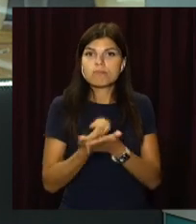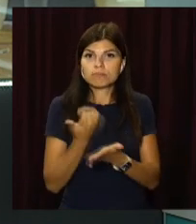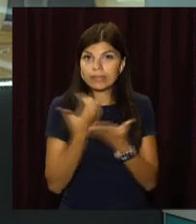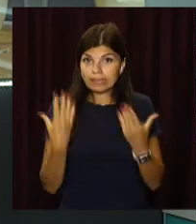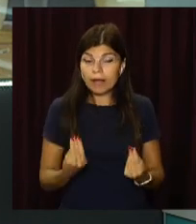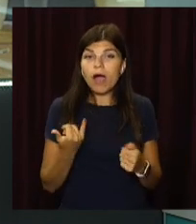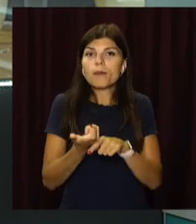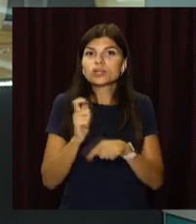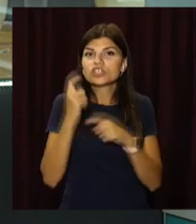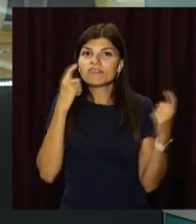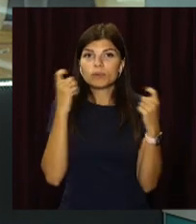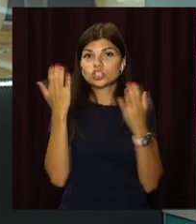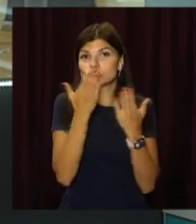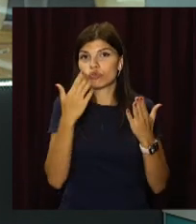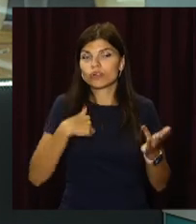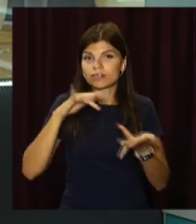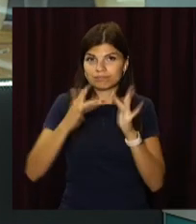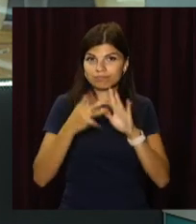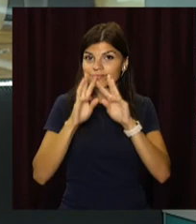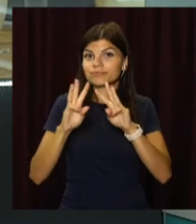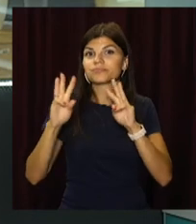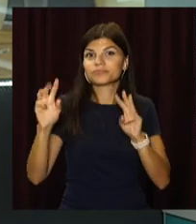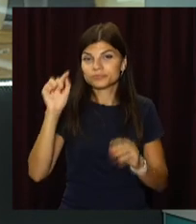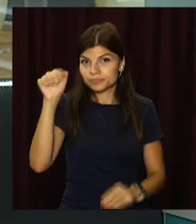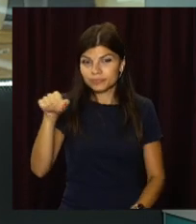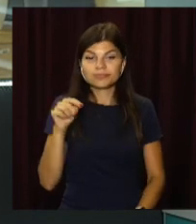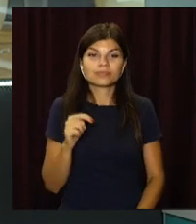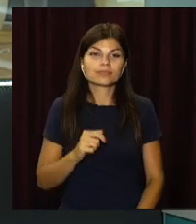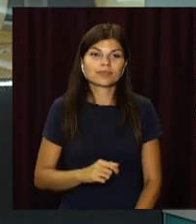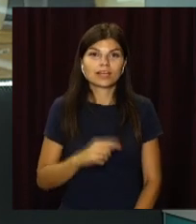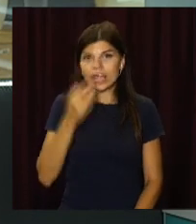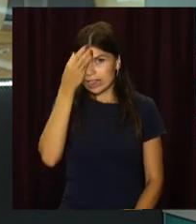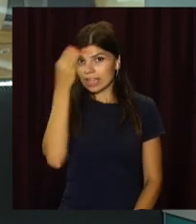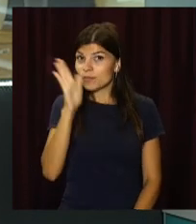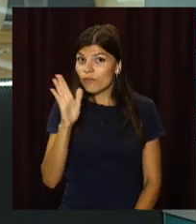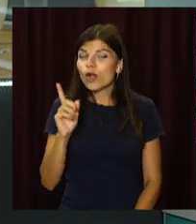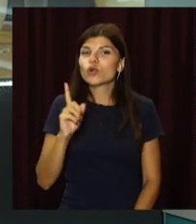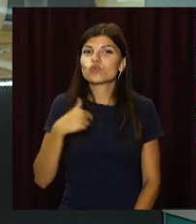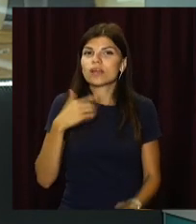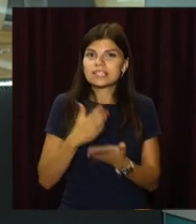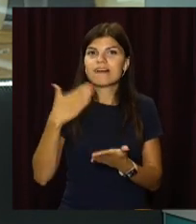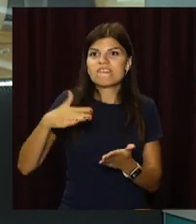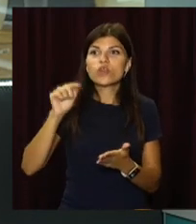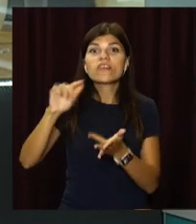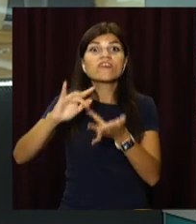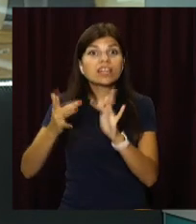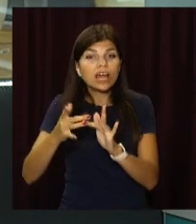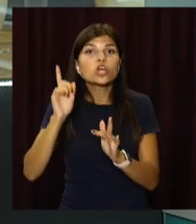та продуктивного дня. А більше інформації читайте на нашому сайті opentv.media. Не забувайте й про